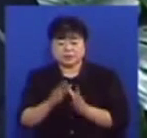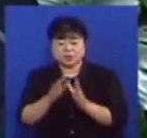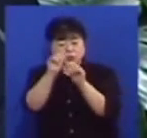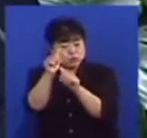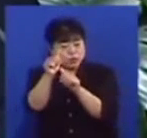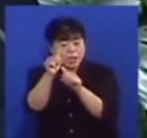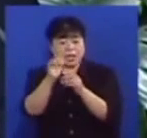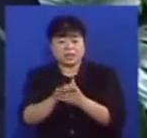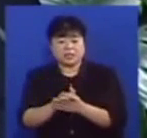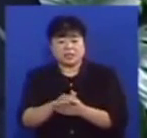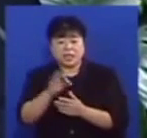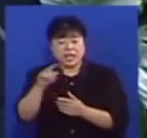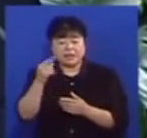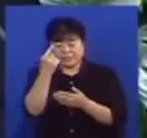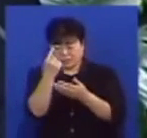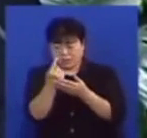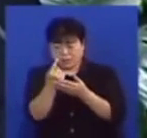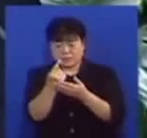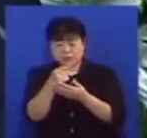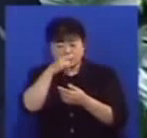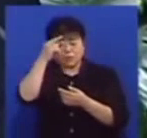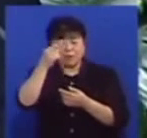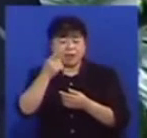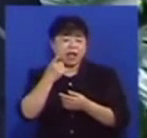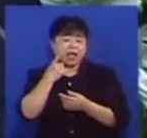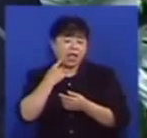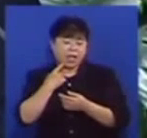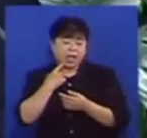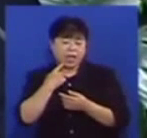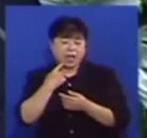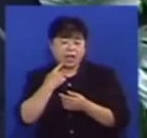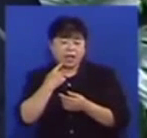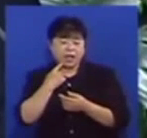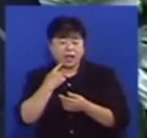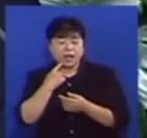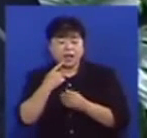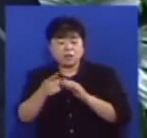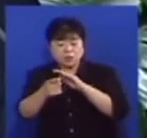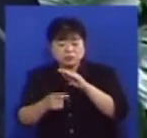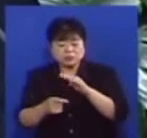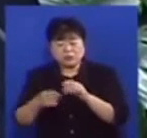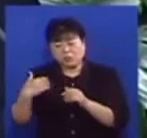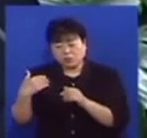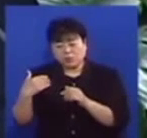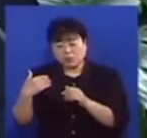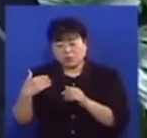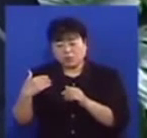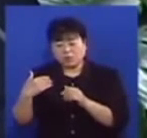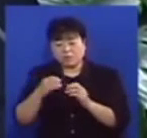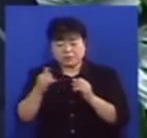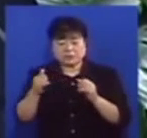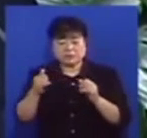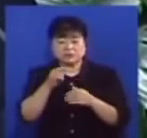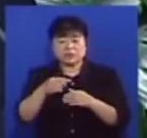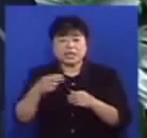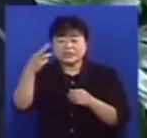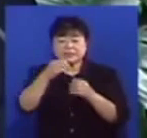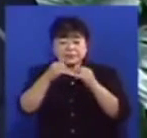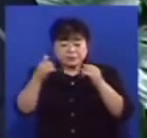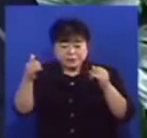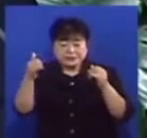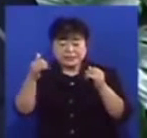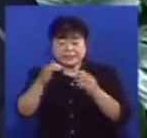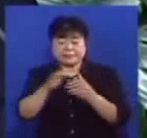요수아는 아간이 와서 교만과 탐욕으로 물건을 훔친 것을 모르고서 백성 중 3,000명쯤